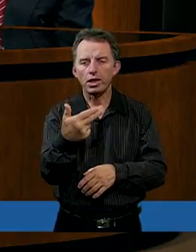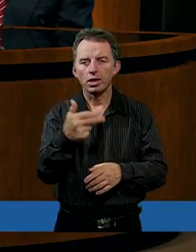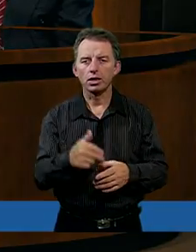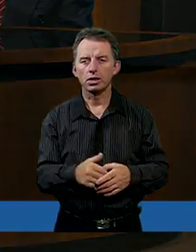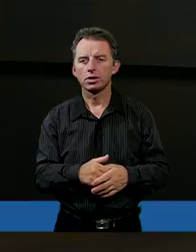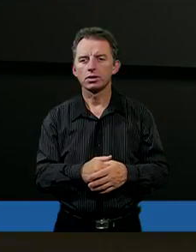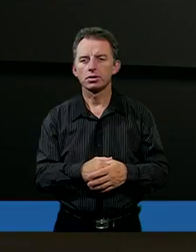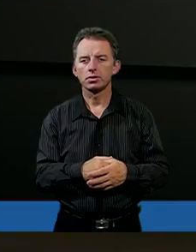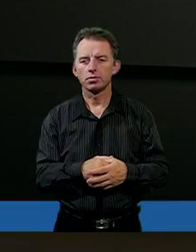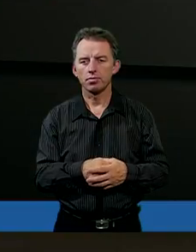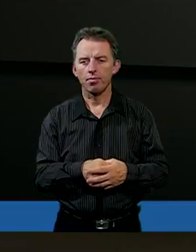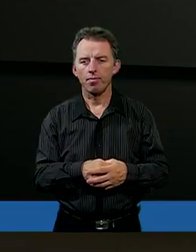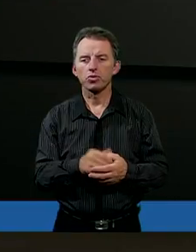Amen.